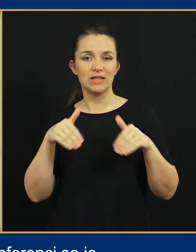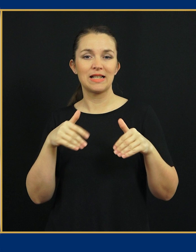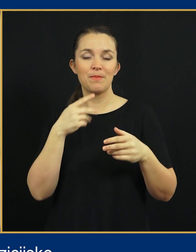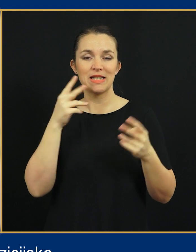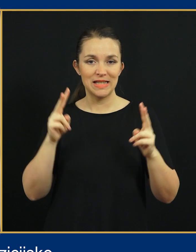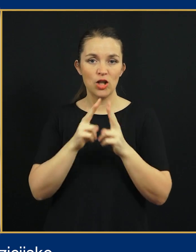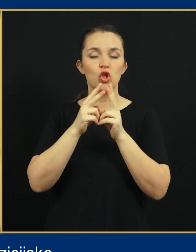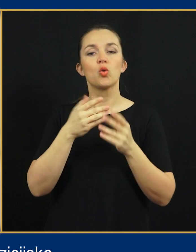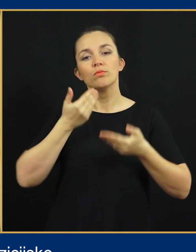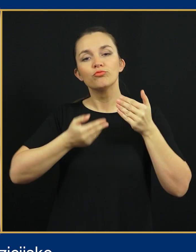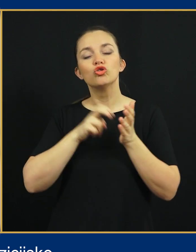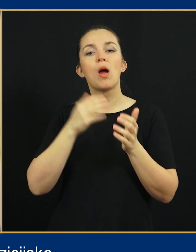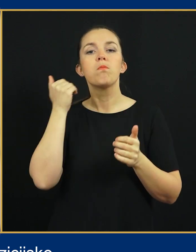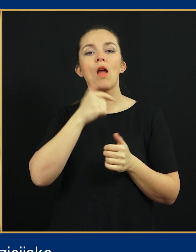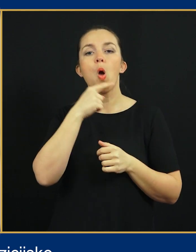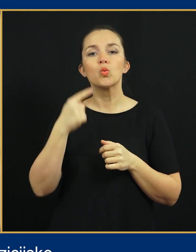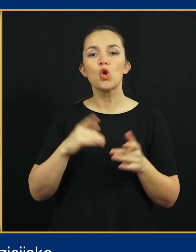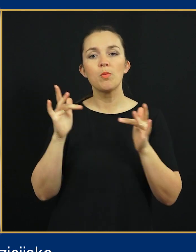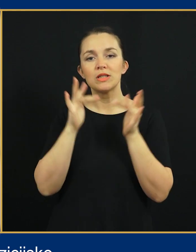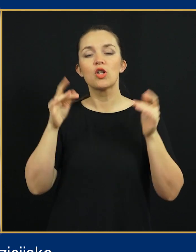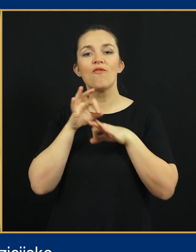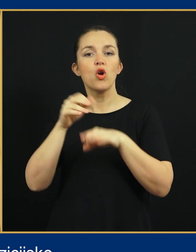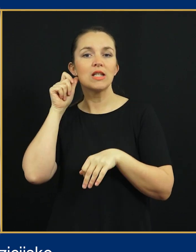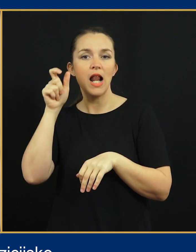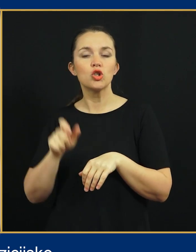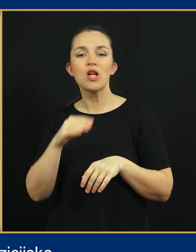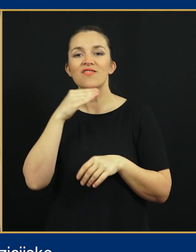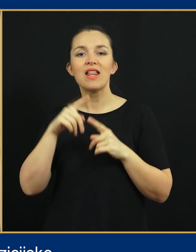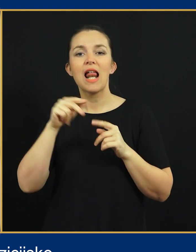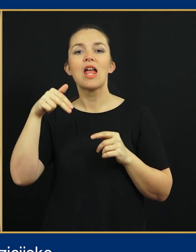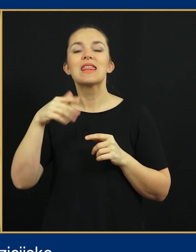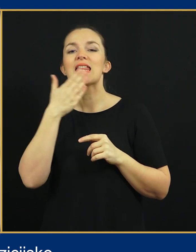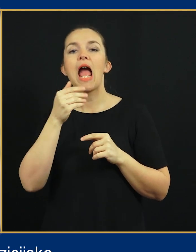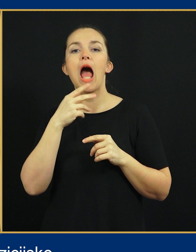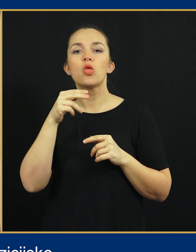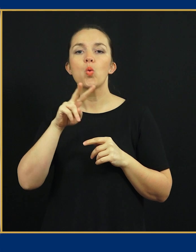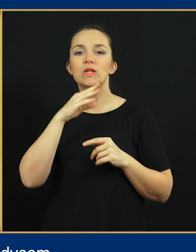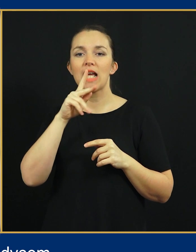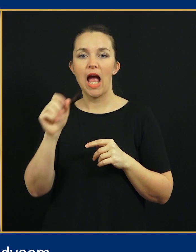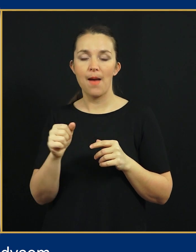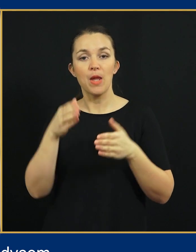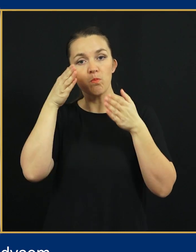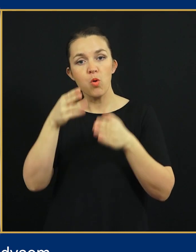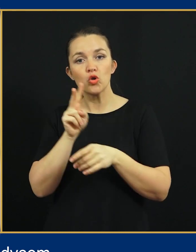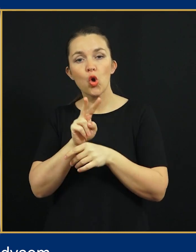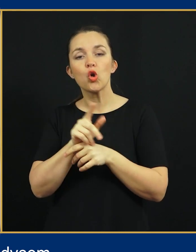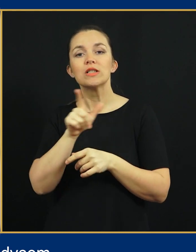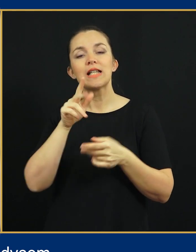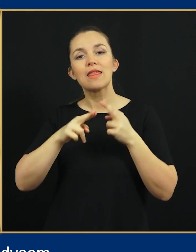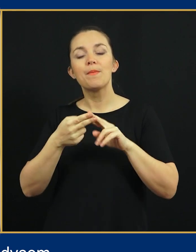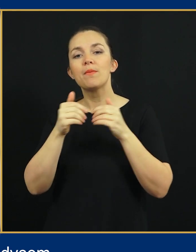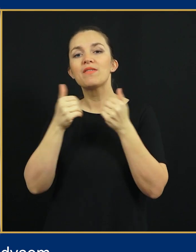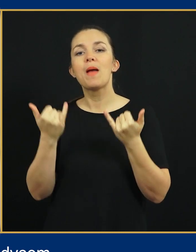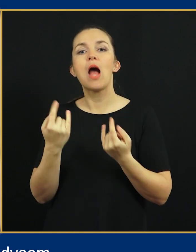srečanju sestala še z belorusko opozicijsko voditeljico Svetlano Tihanovsko. Pozornost sta namenili